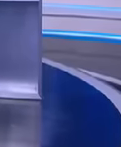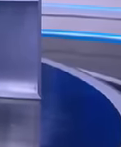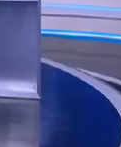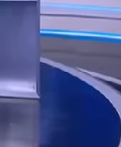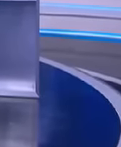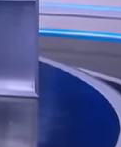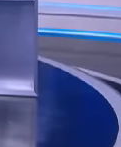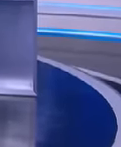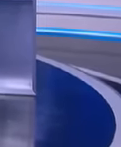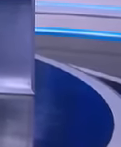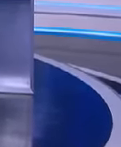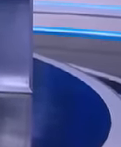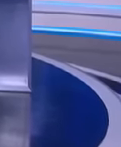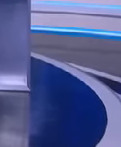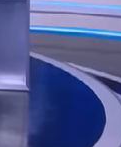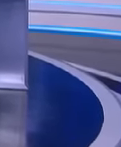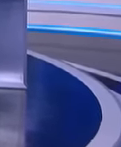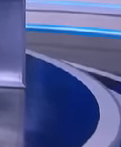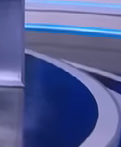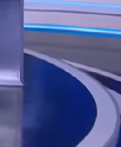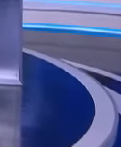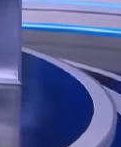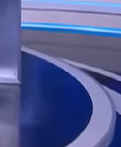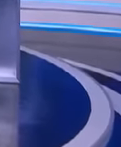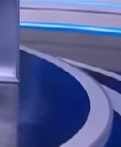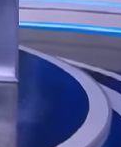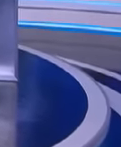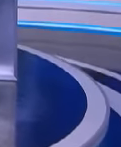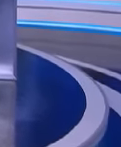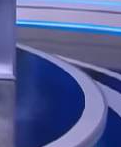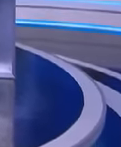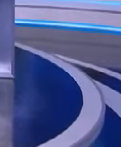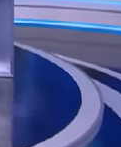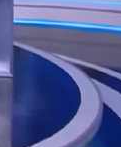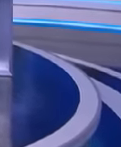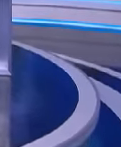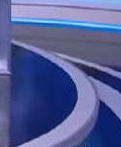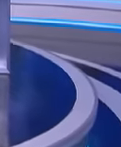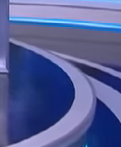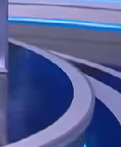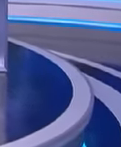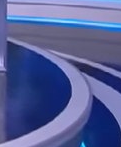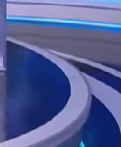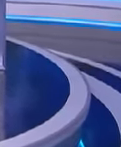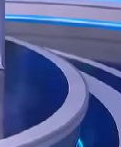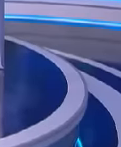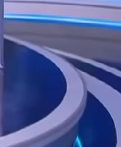berdoa untuk keselamatan rakyat Palestin. Demikian itu, assalamualaikum. Salam sejahtera.